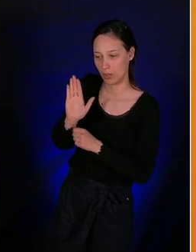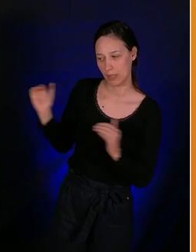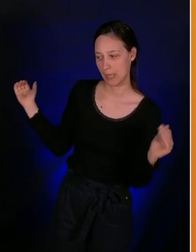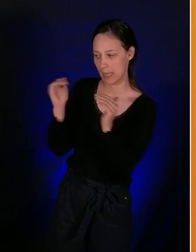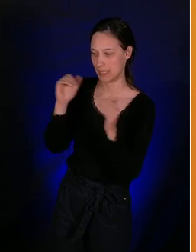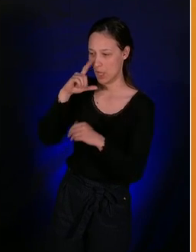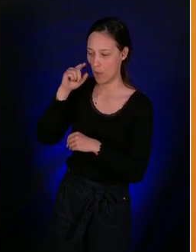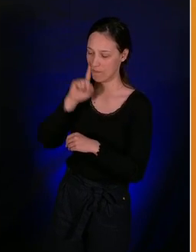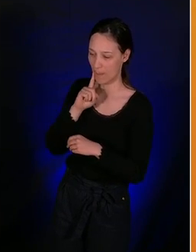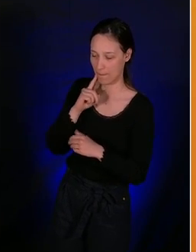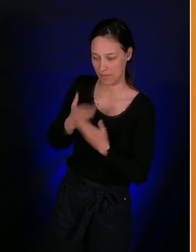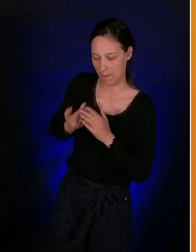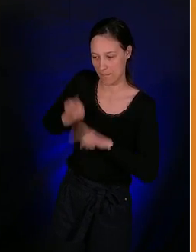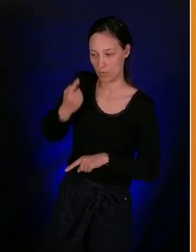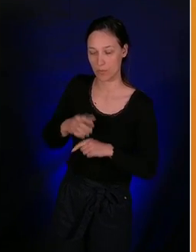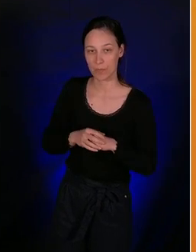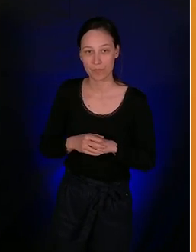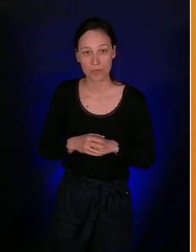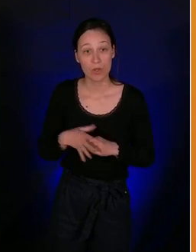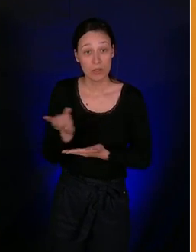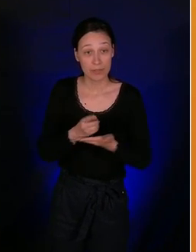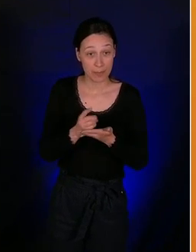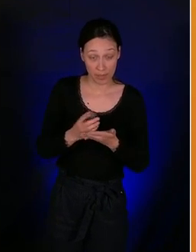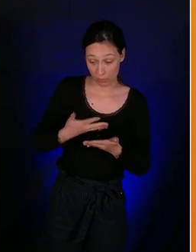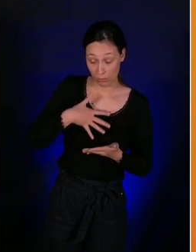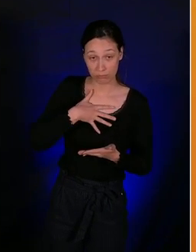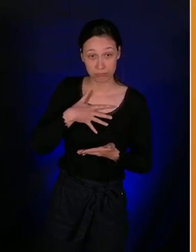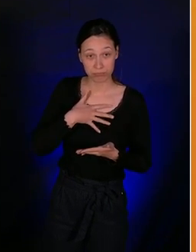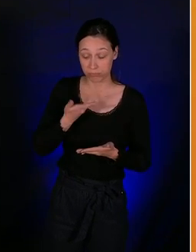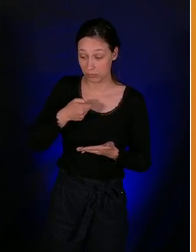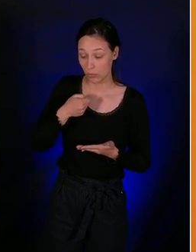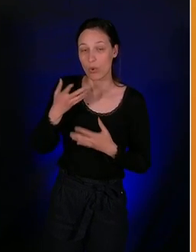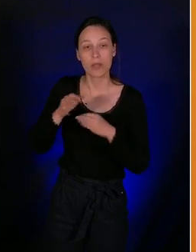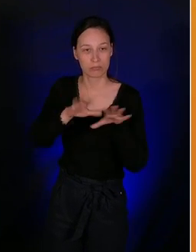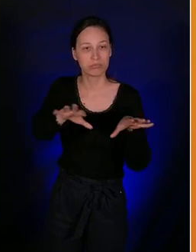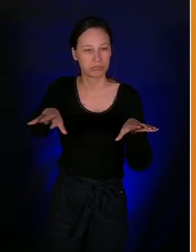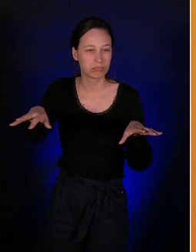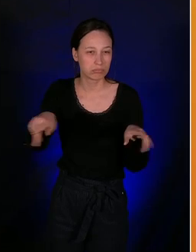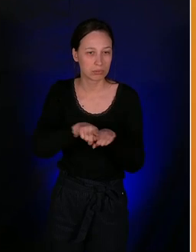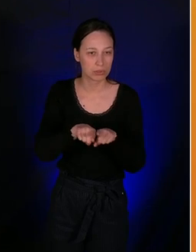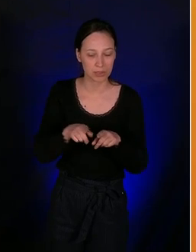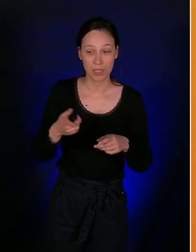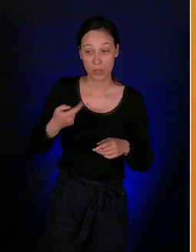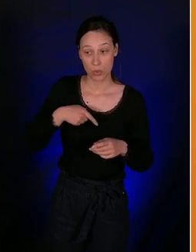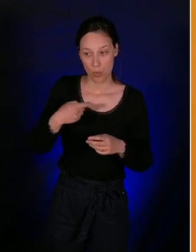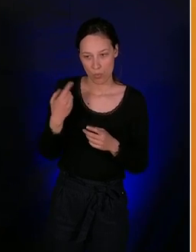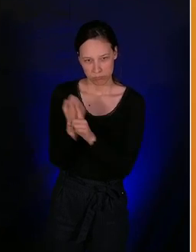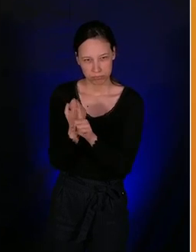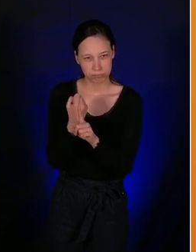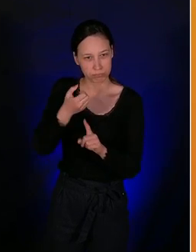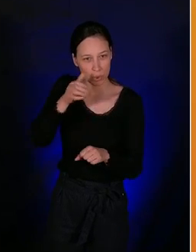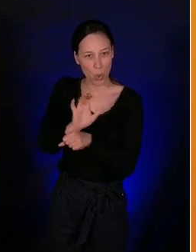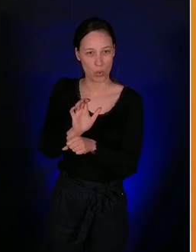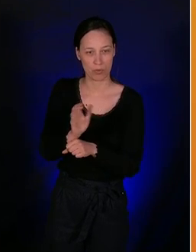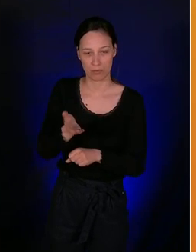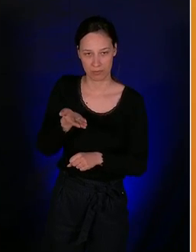Dans mon département, et dans de nombreux autres, nous lutterons pour et avec ces personnels pour combattre la précarité